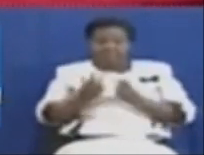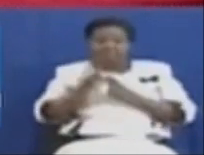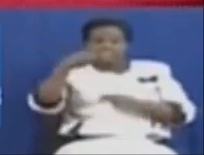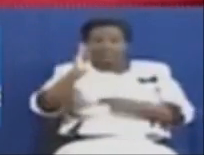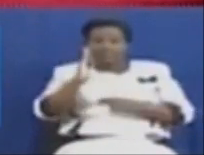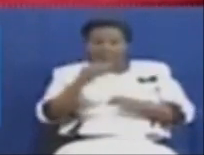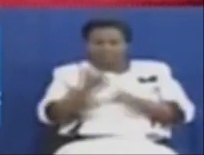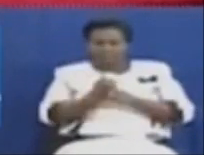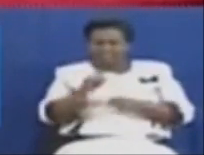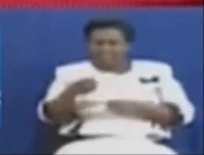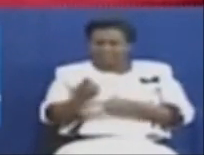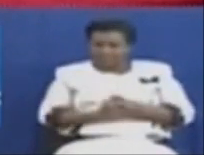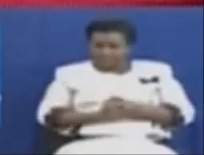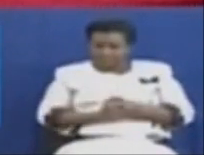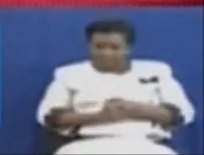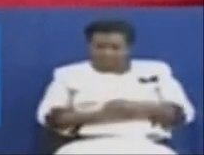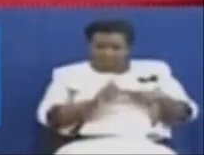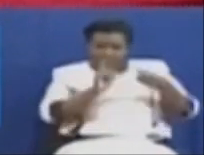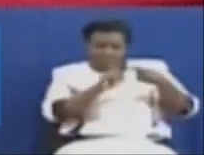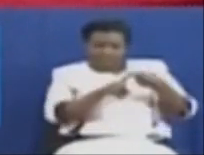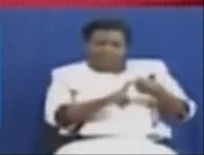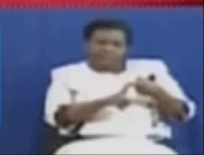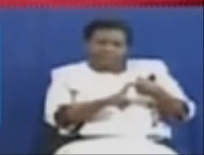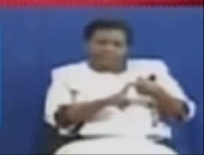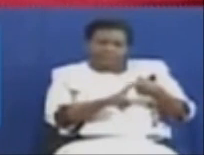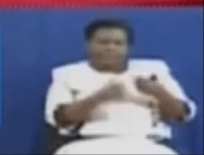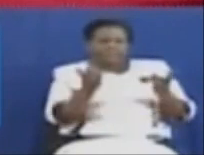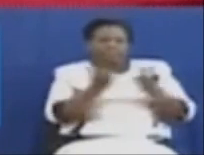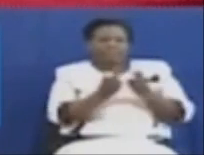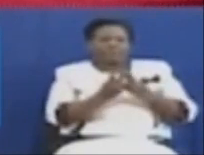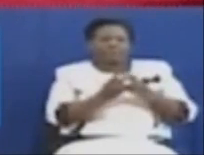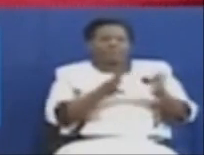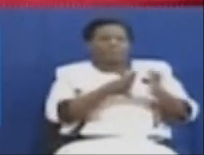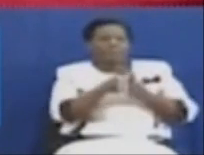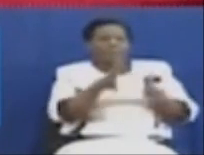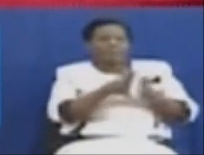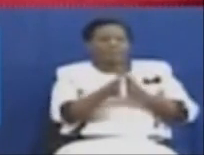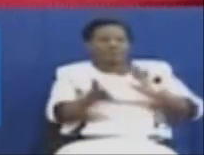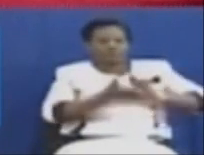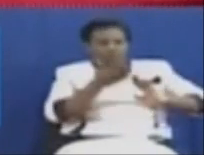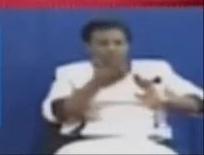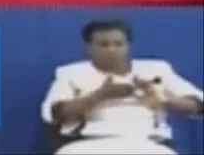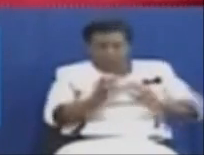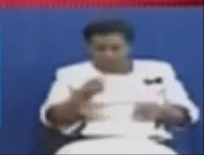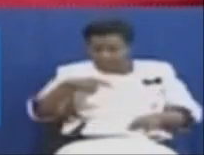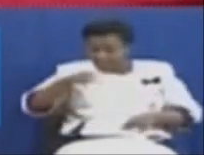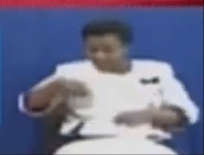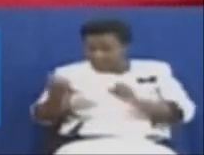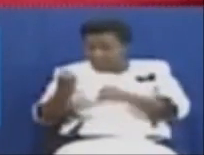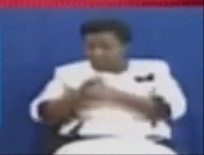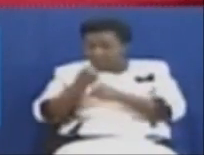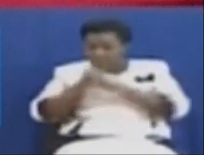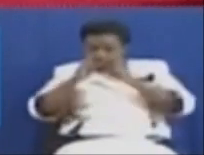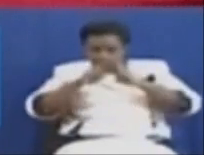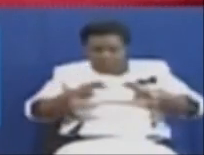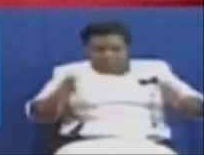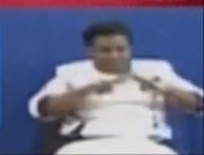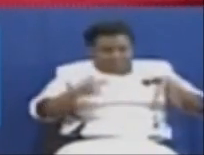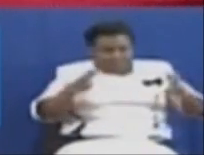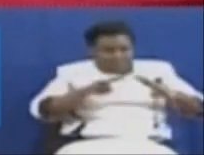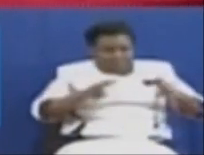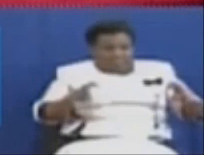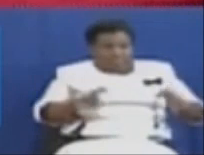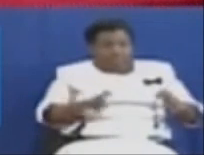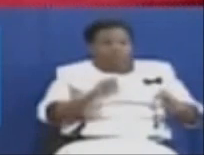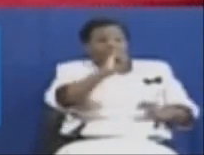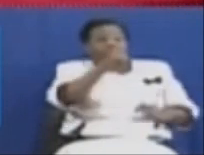ambao wako katika gallery, watoto ambao kwenye gallery waweze kuzitambua. Mtoto ana haki ya kuishi. Mtoto ana haki